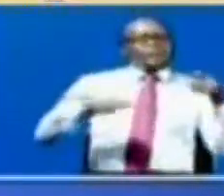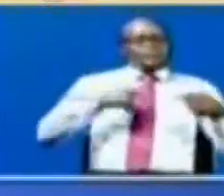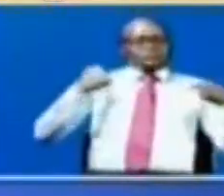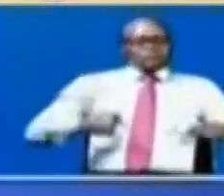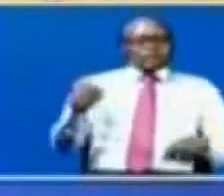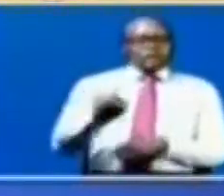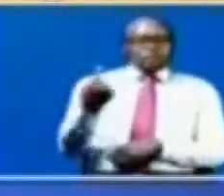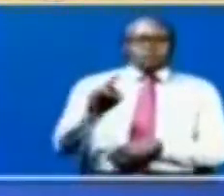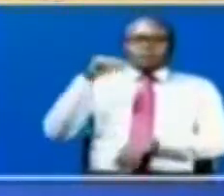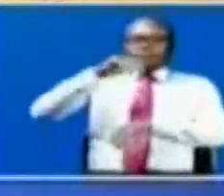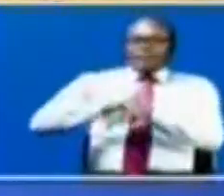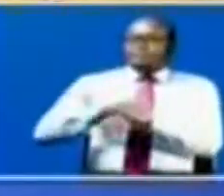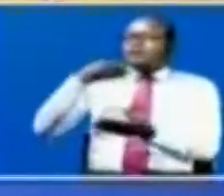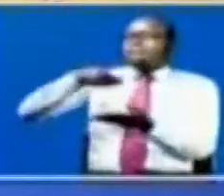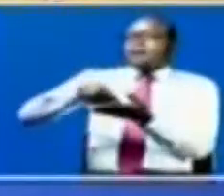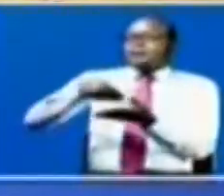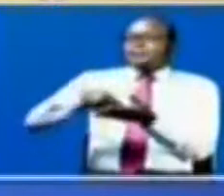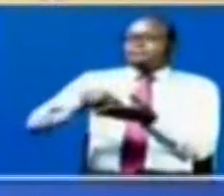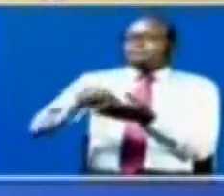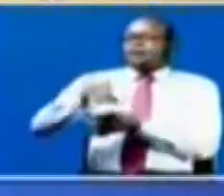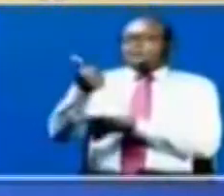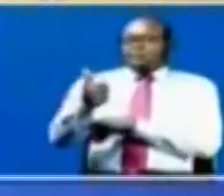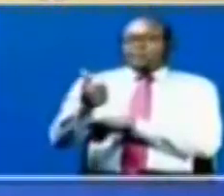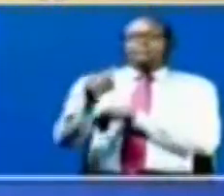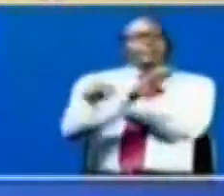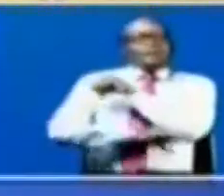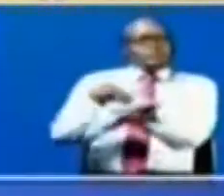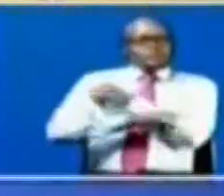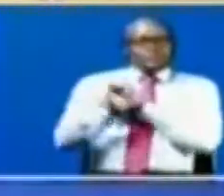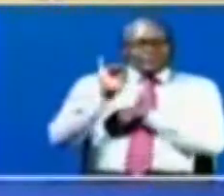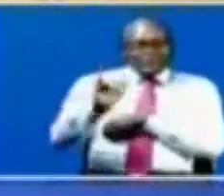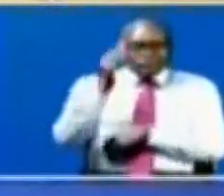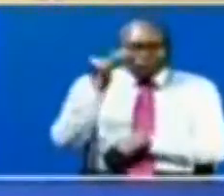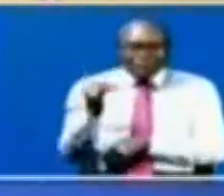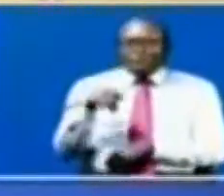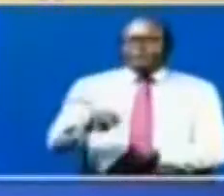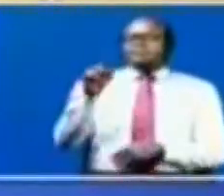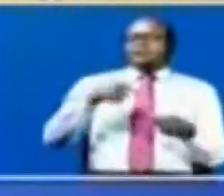wameweza kupata rasilimali za nchi za kigeni nyingi, na ndio unaona